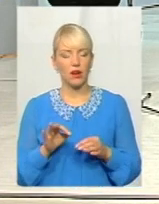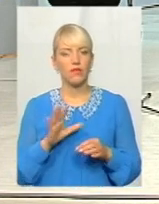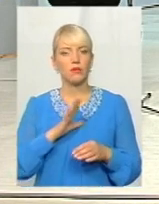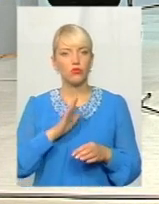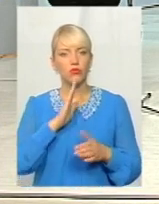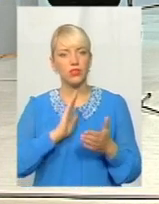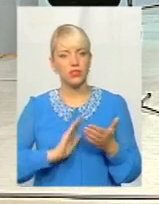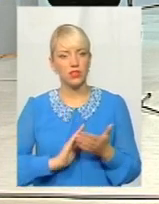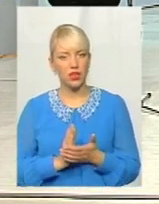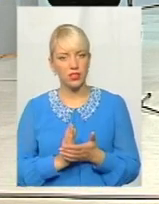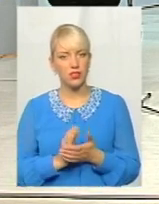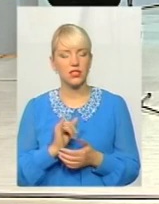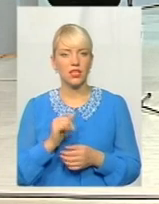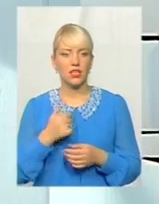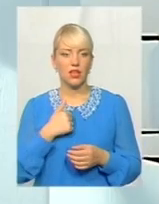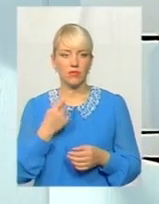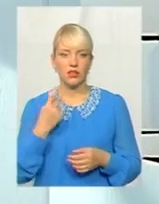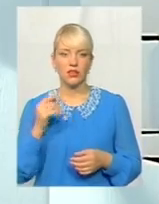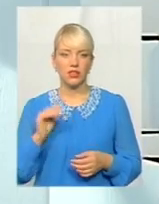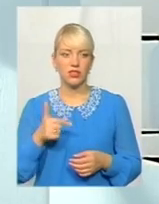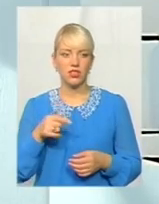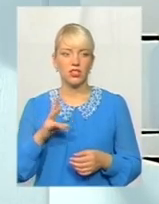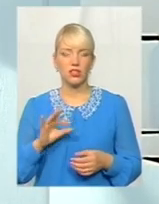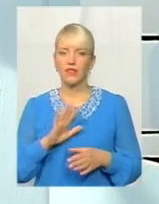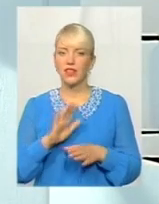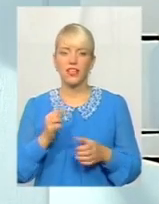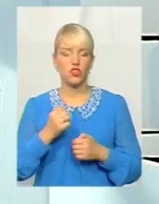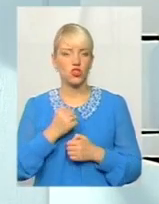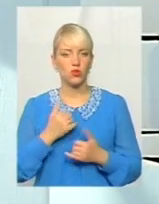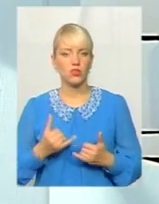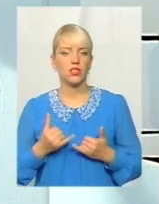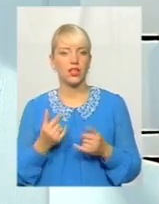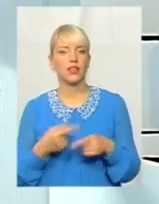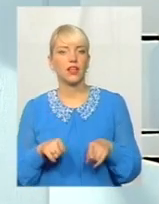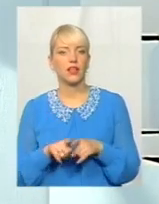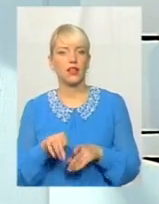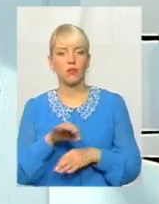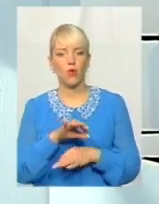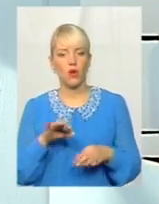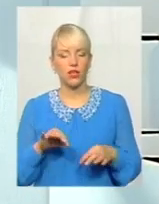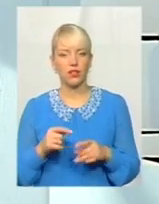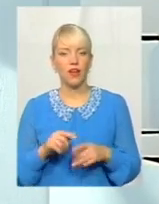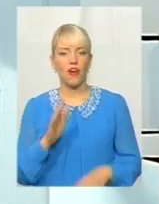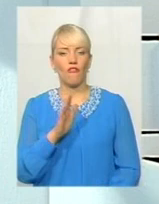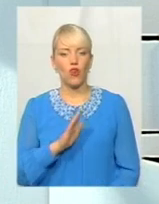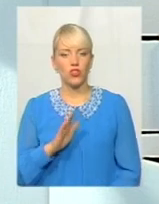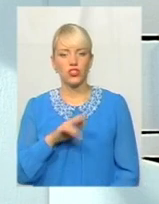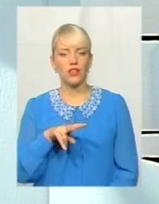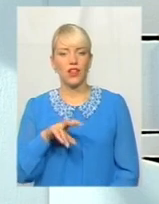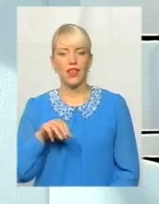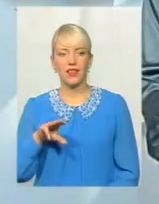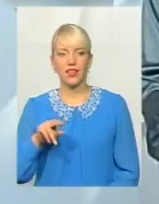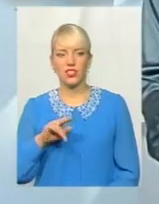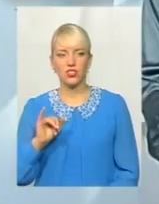Так що нам тисячі гривень взагалі не шкода на ці проекти. Тобто Волочиськ і Летичів, де не було